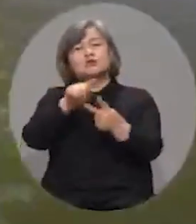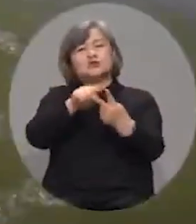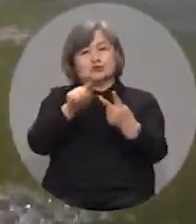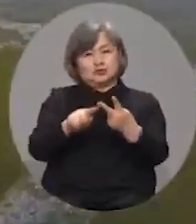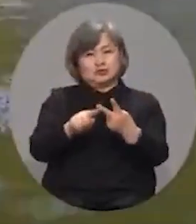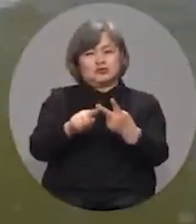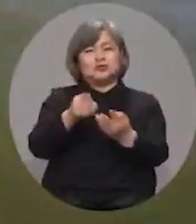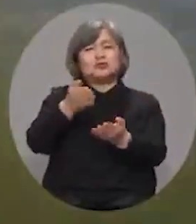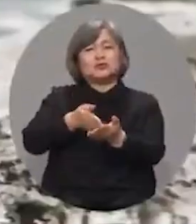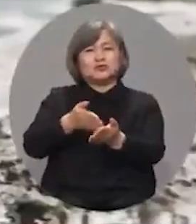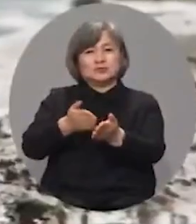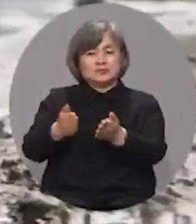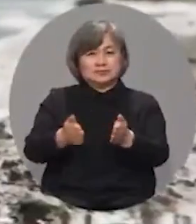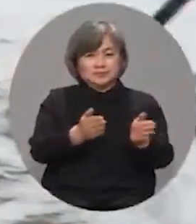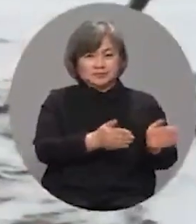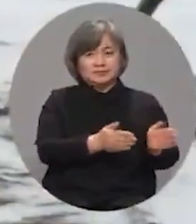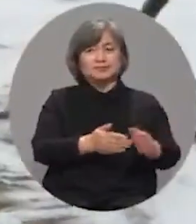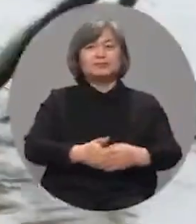mbc 뉴스 유룡 입니다